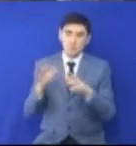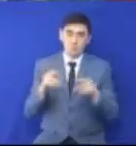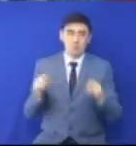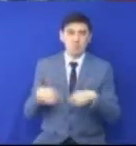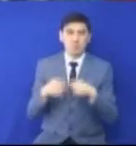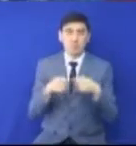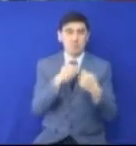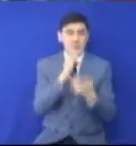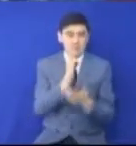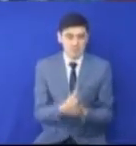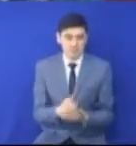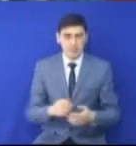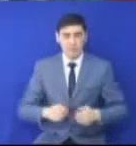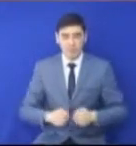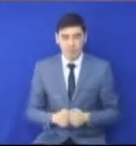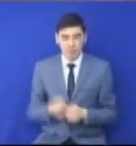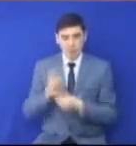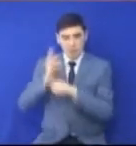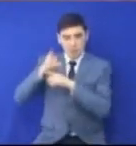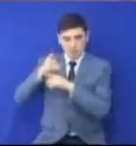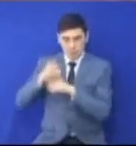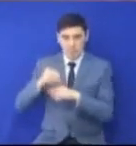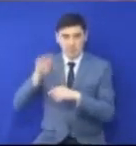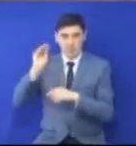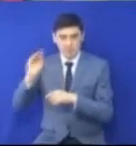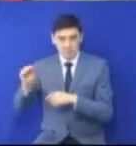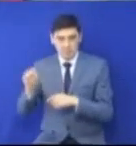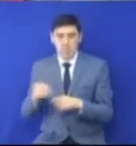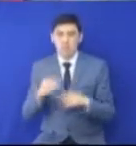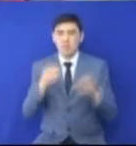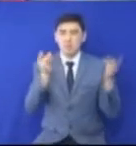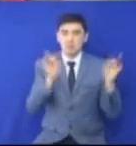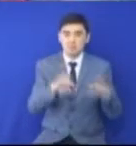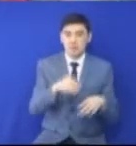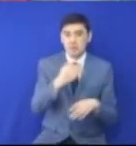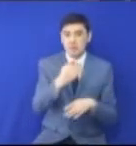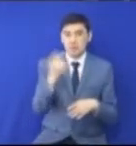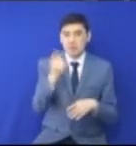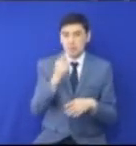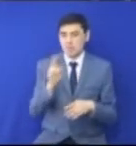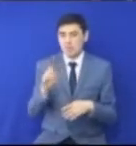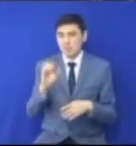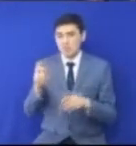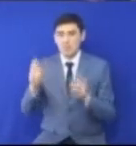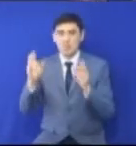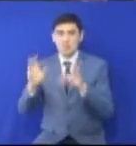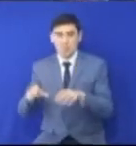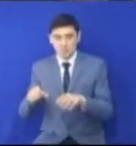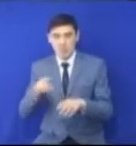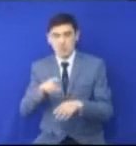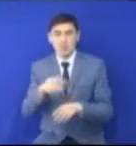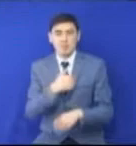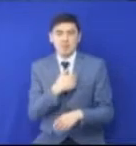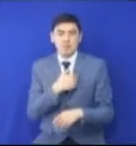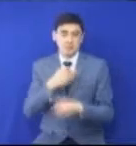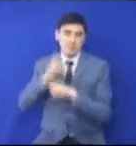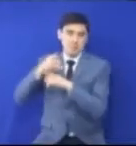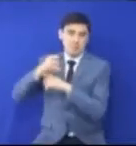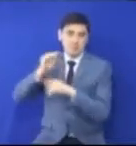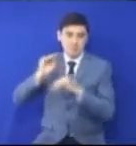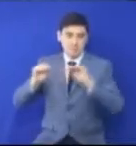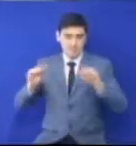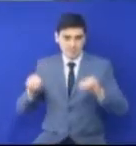Тәулік бойы бейне бақылау жүйесі көңіл көтеру орындарының қожайындары мен КСК төрағаларында қызықтырды. Айта кетерлігі,